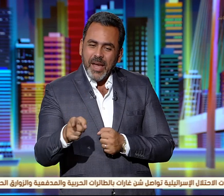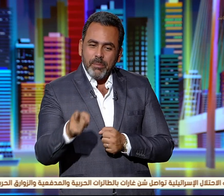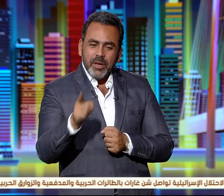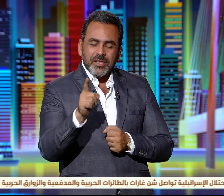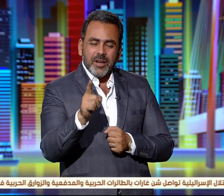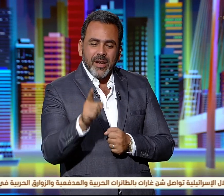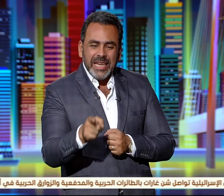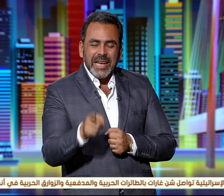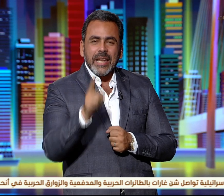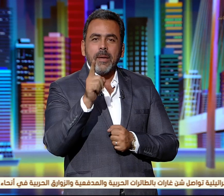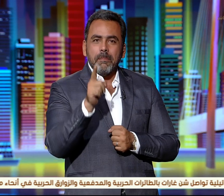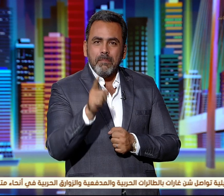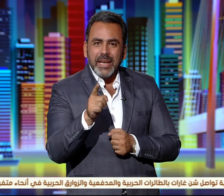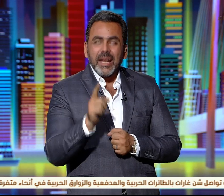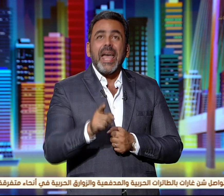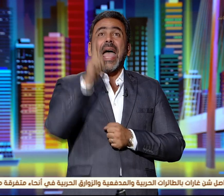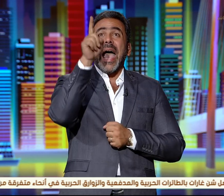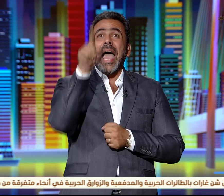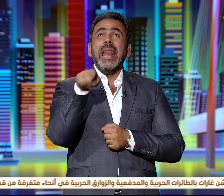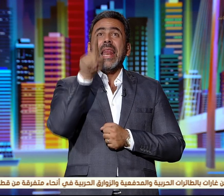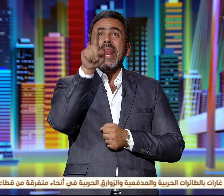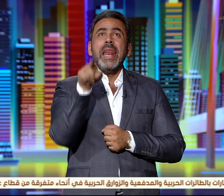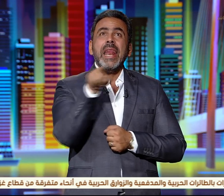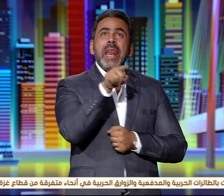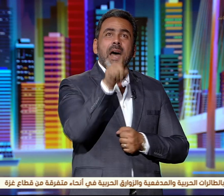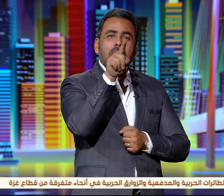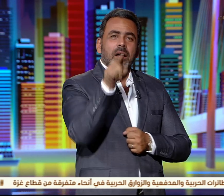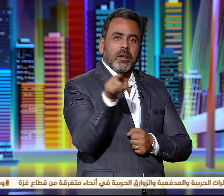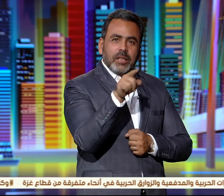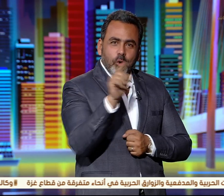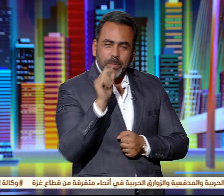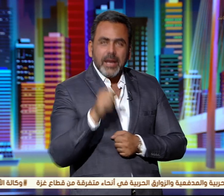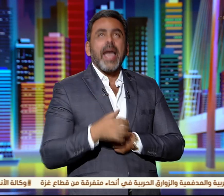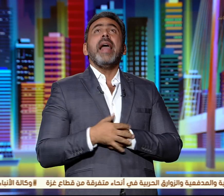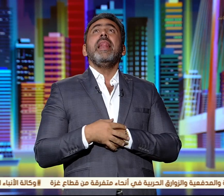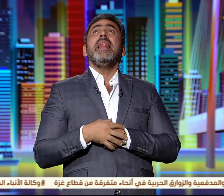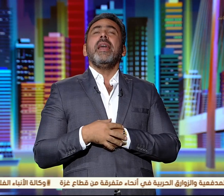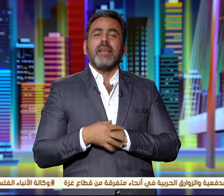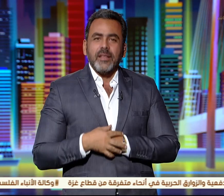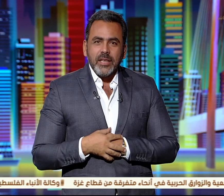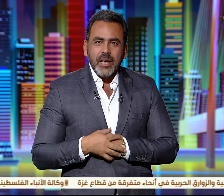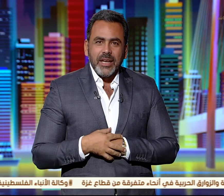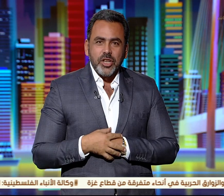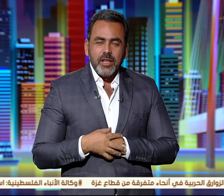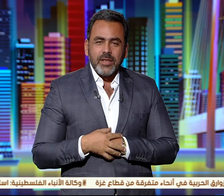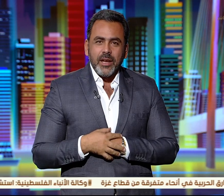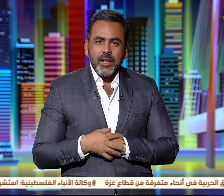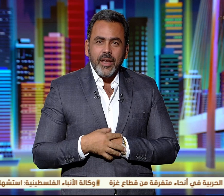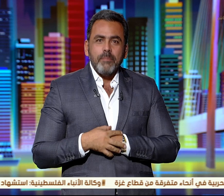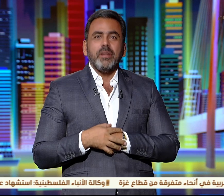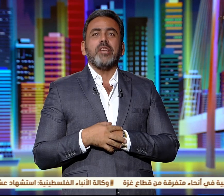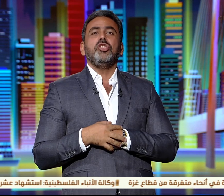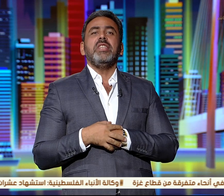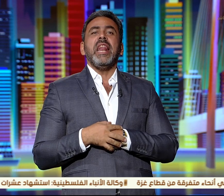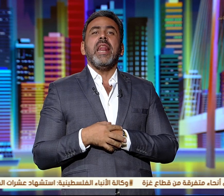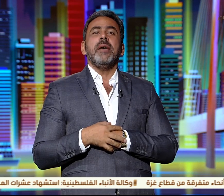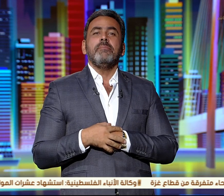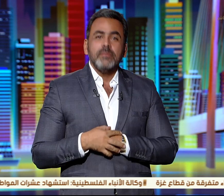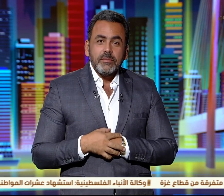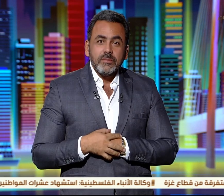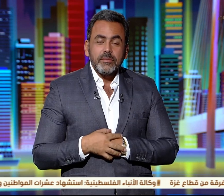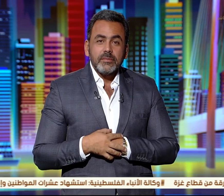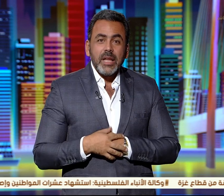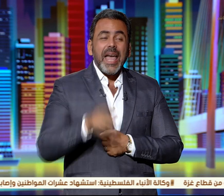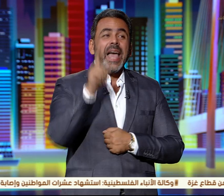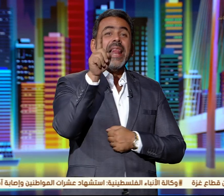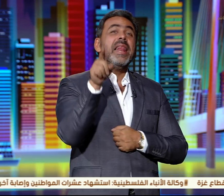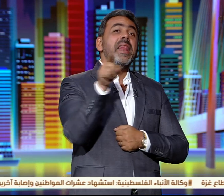انسحاب اسرائيل من الاراضي خد بالك ال كده دي اللي انا شددت عليها بتشديد